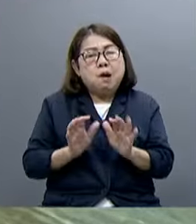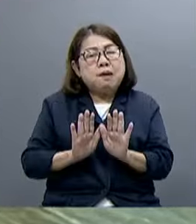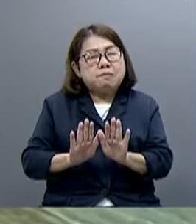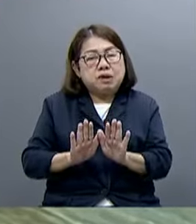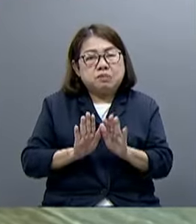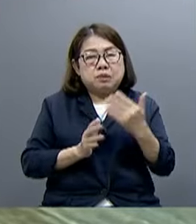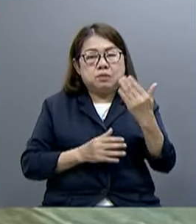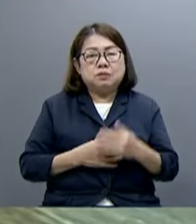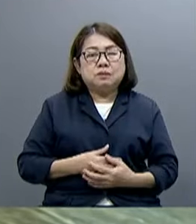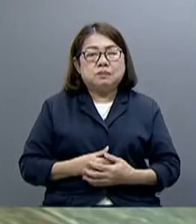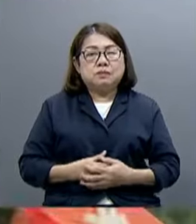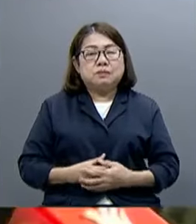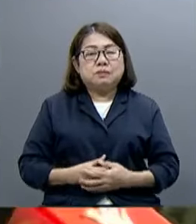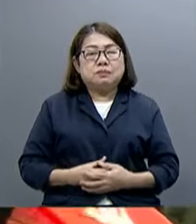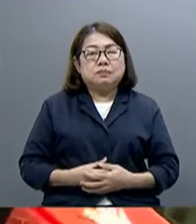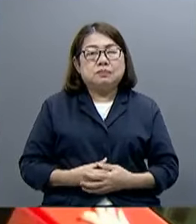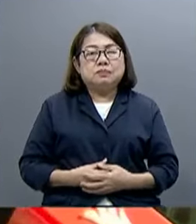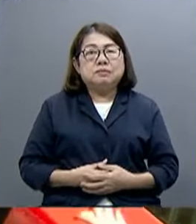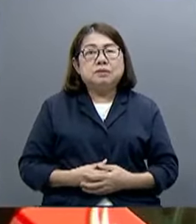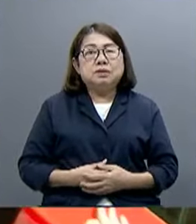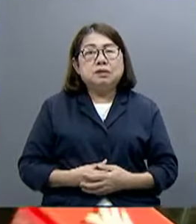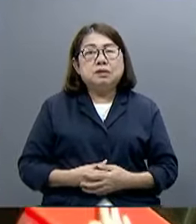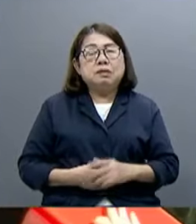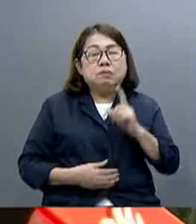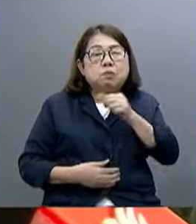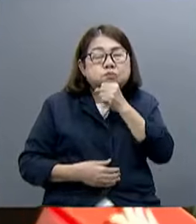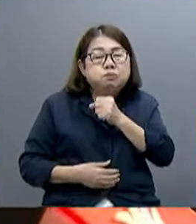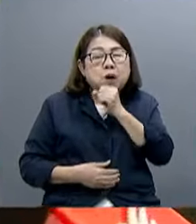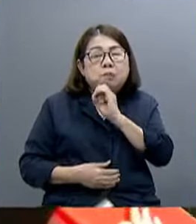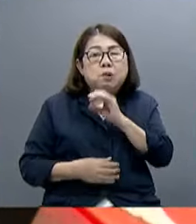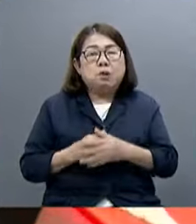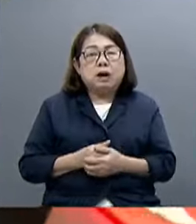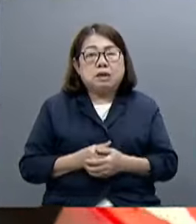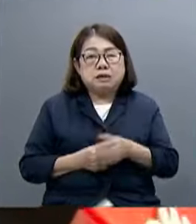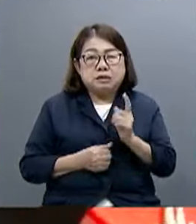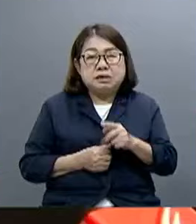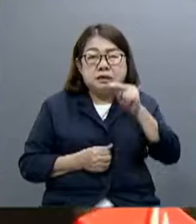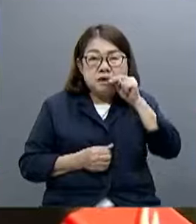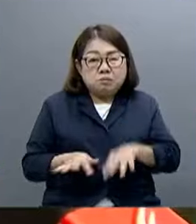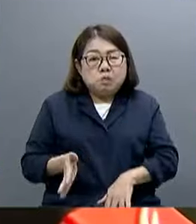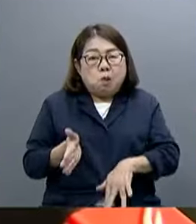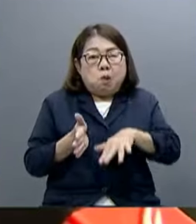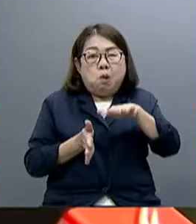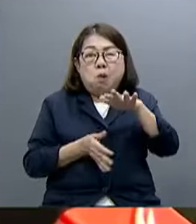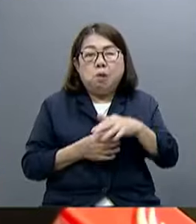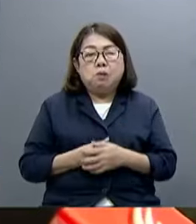การณ์นี้ค่ะ หนูจะบอกไงไอ้เนี่ยถ้าน้ำขึ้นมาเยอะมันแรงมากเนี่ย